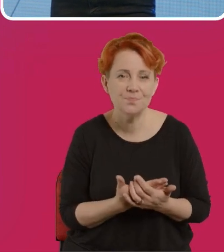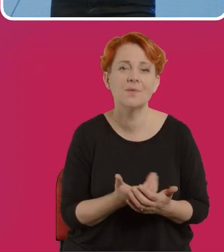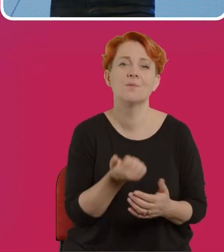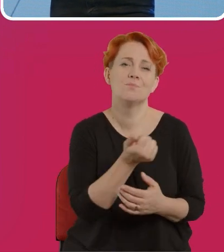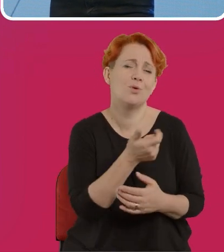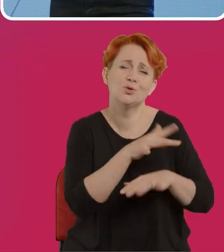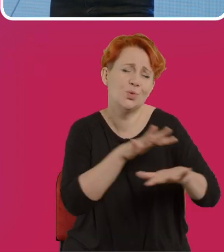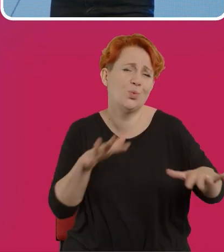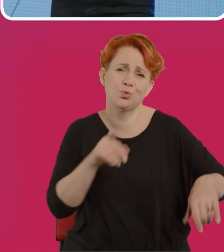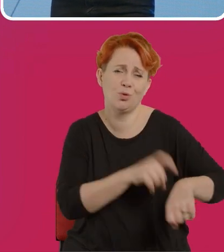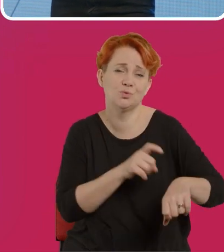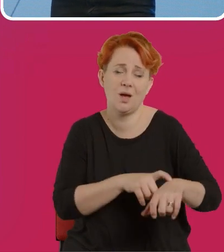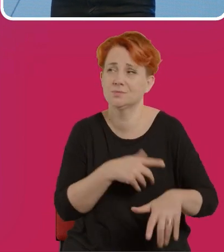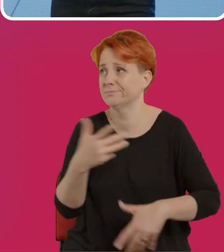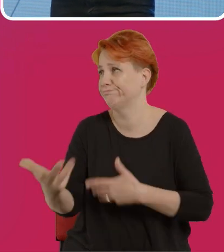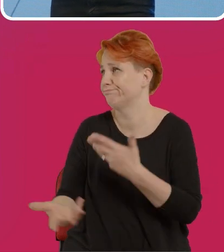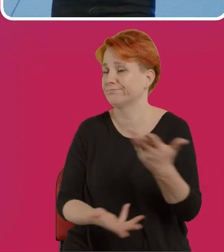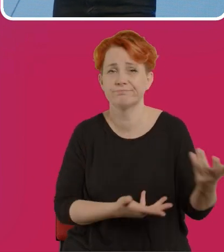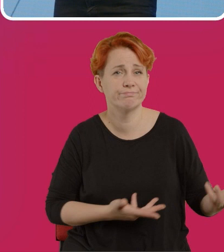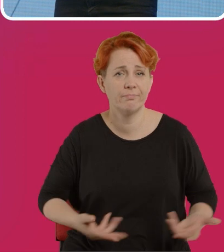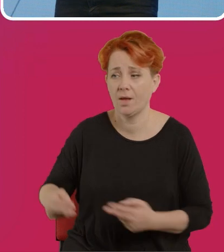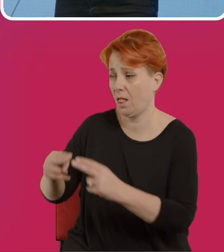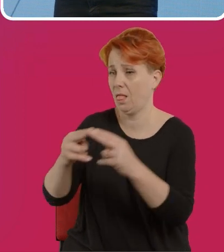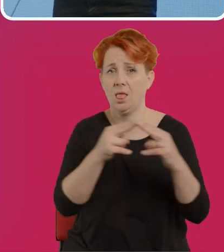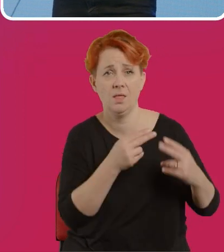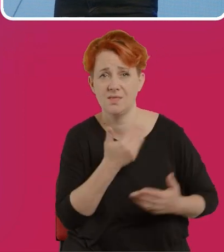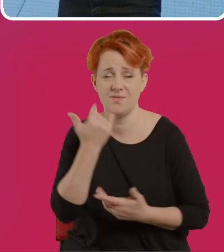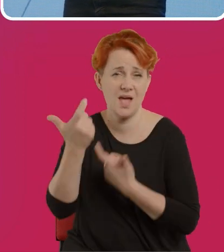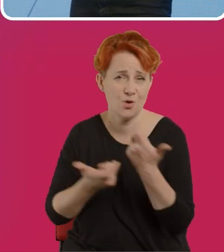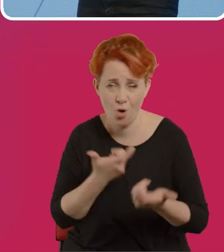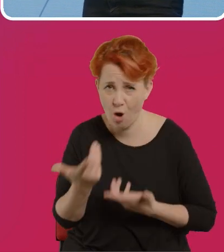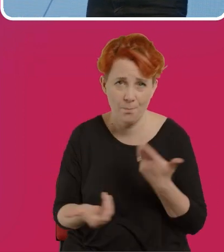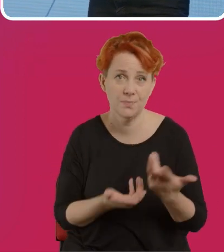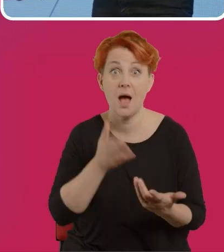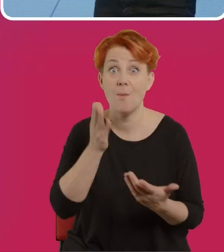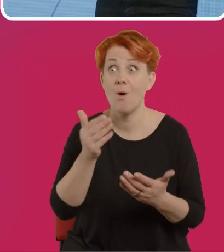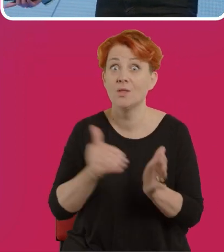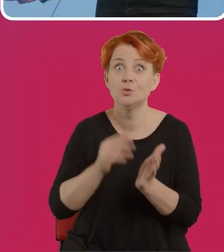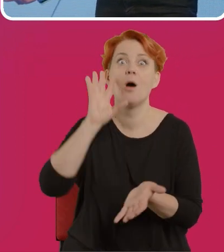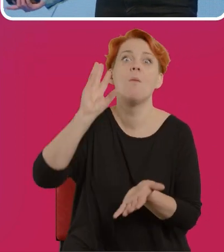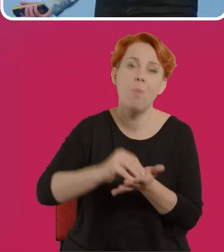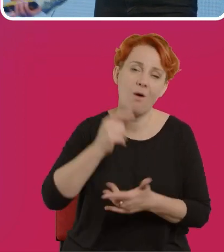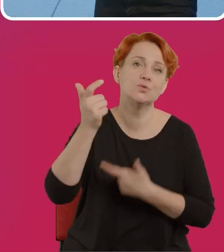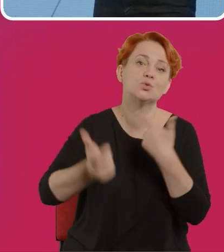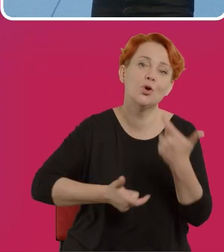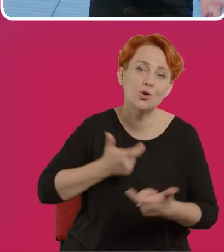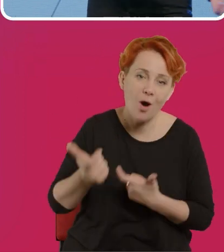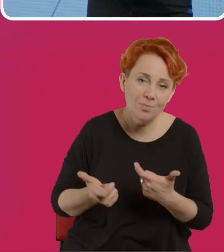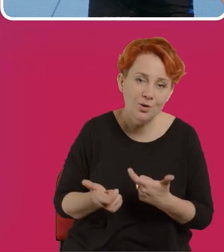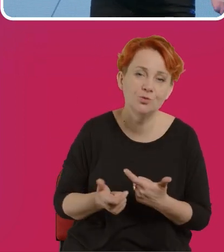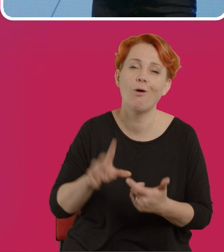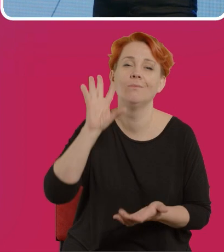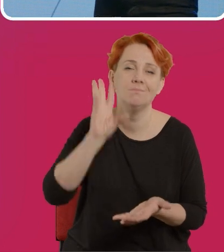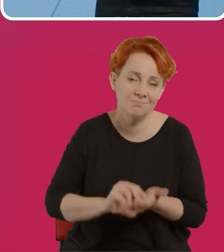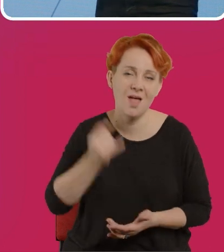przejadane jest kupa czasu, bo nie możemy się dogadać, nie wiemy jak to zrobić, a potem jak musimy zrobić to jeszcze raz, to tak naprawdę popełniamy znowu te